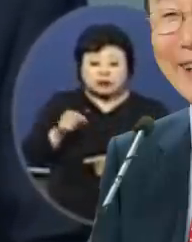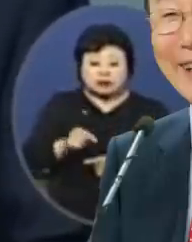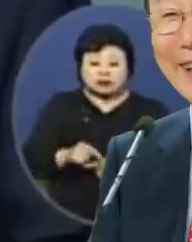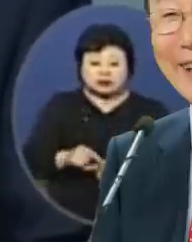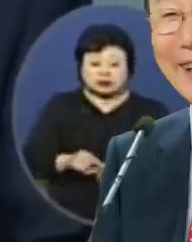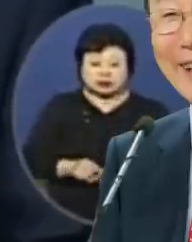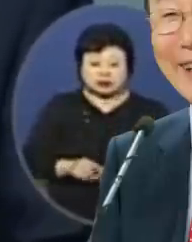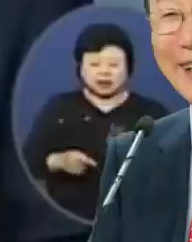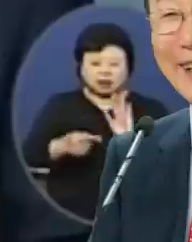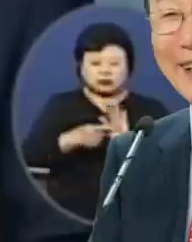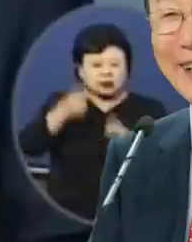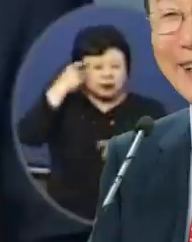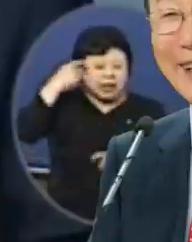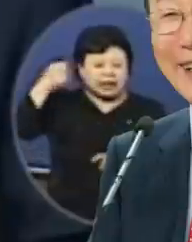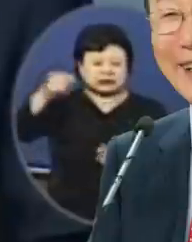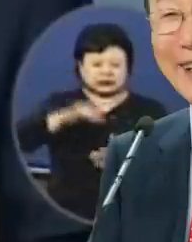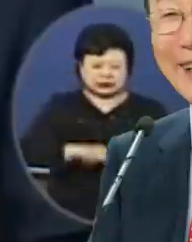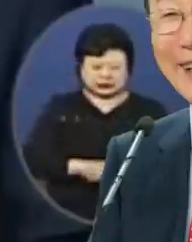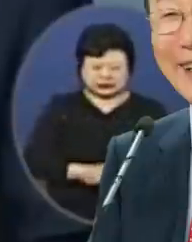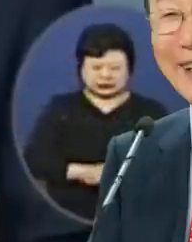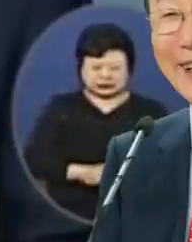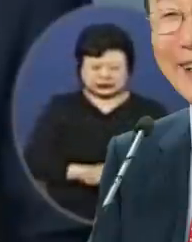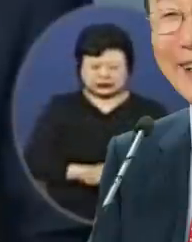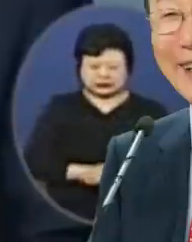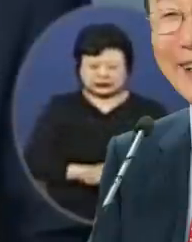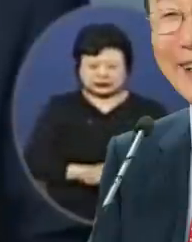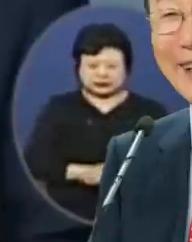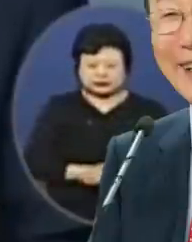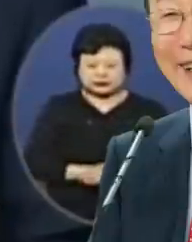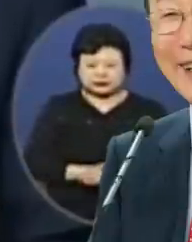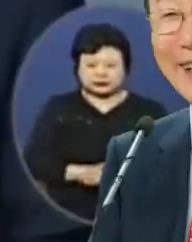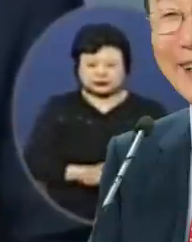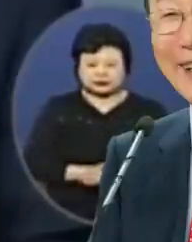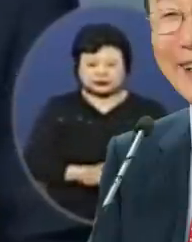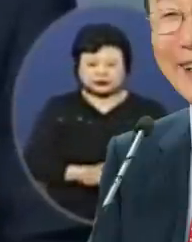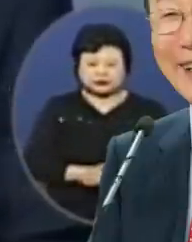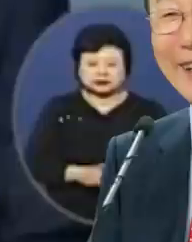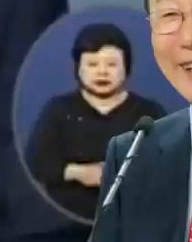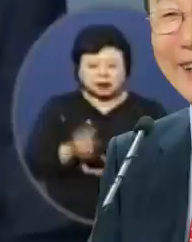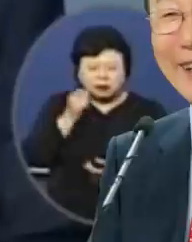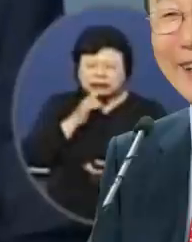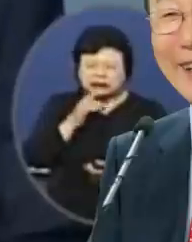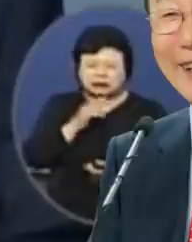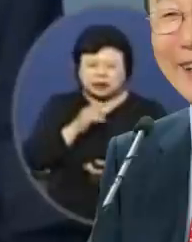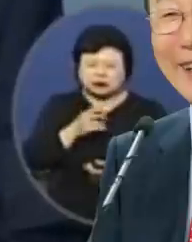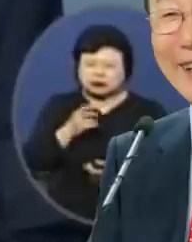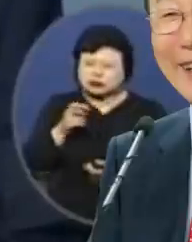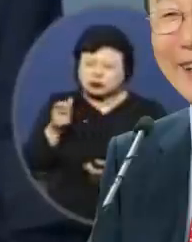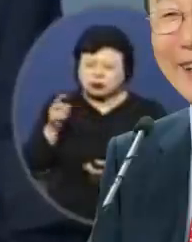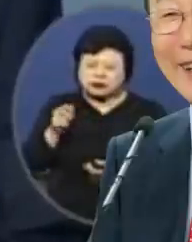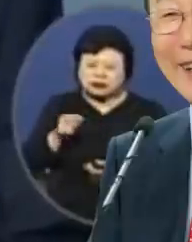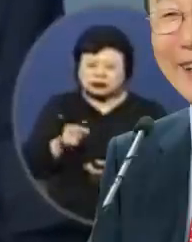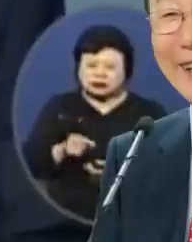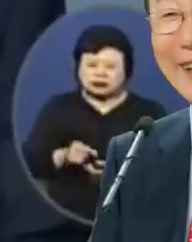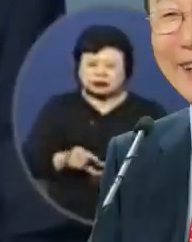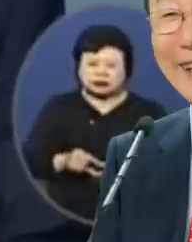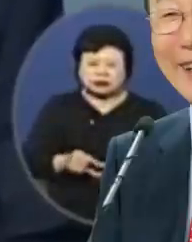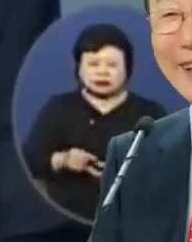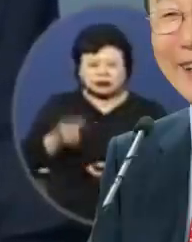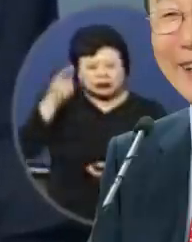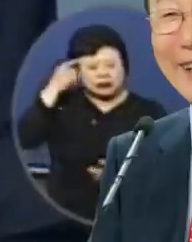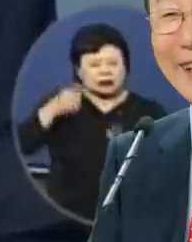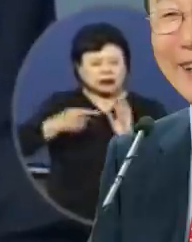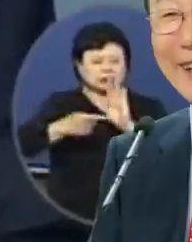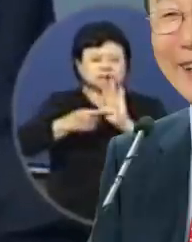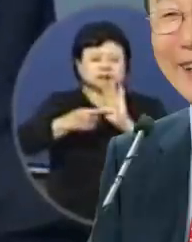부정적인 말을 듣는다는 것입니다. 못한다 안 된다는 말을 하고 우리가 하는 말도 75%가 전부 부정적인 말을 한다는